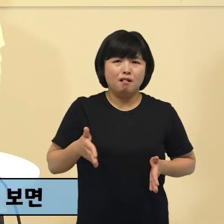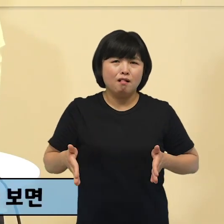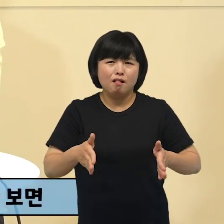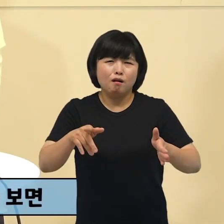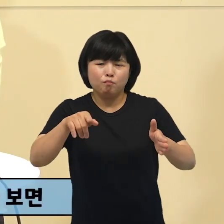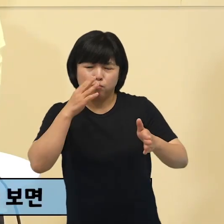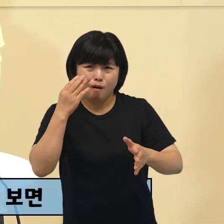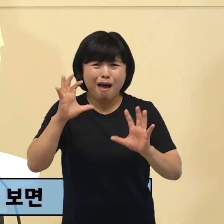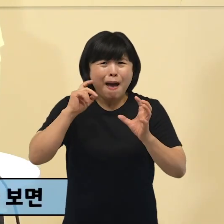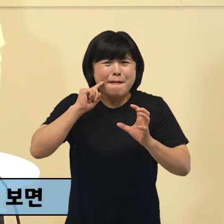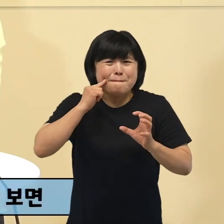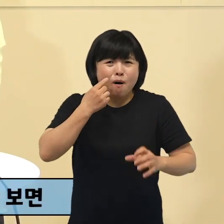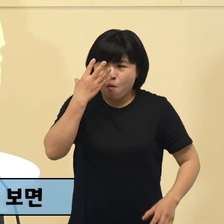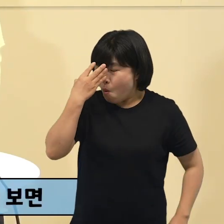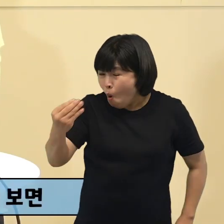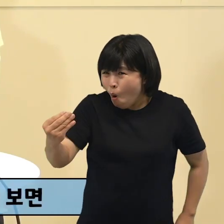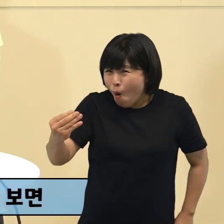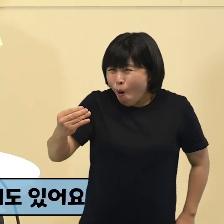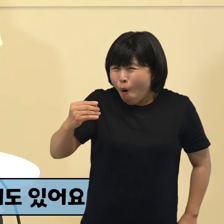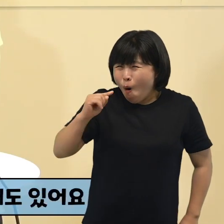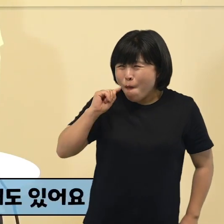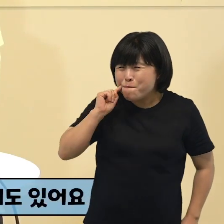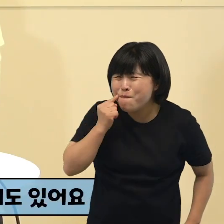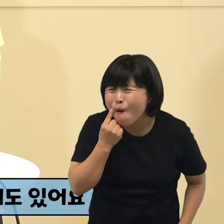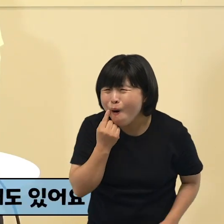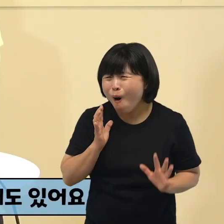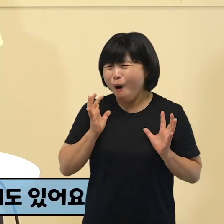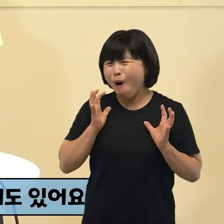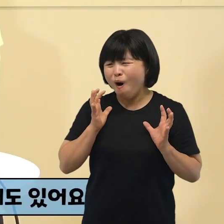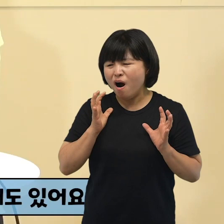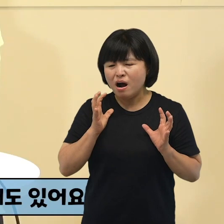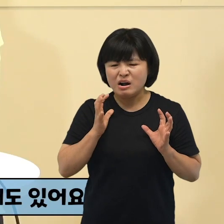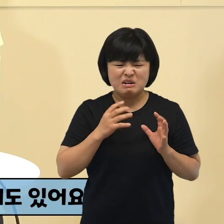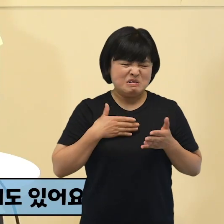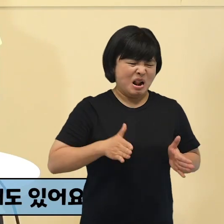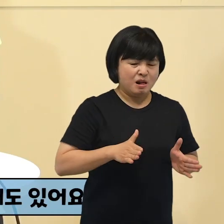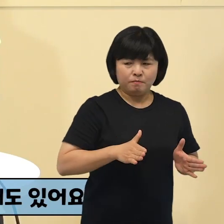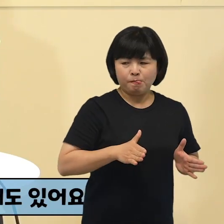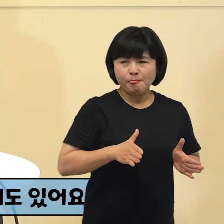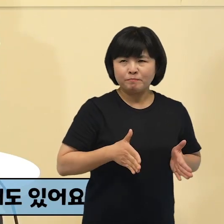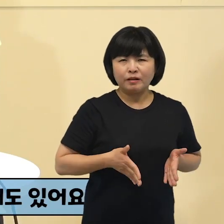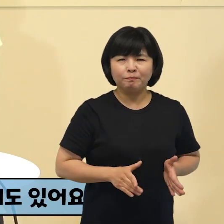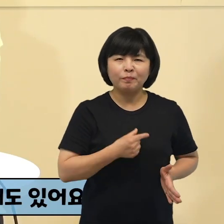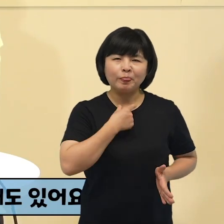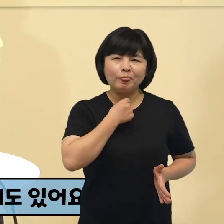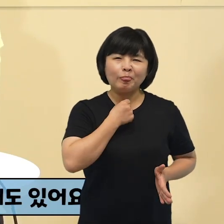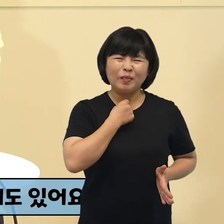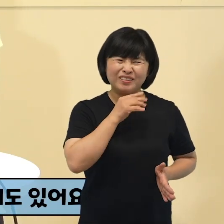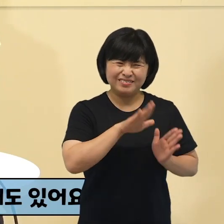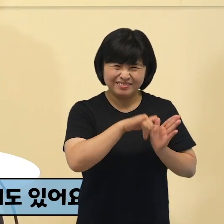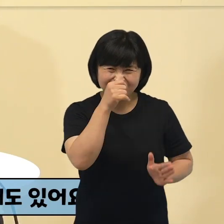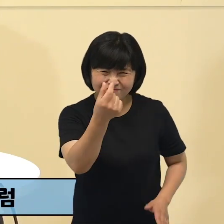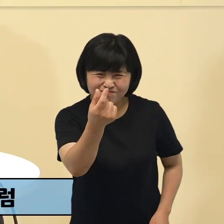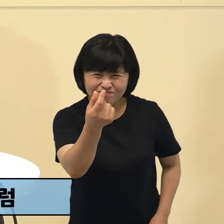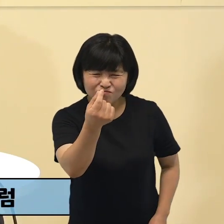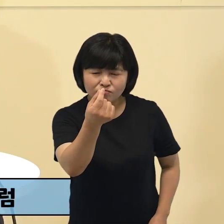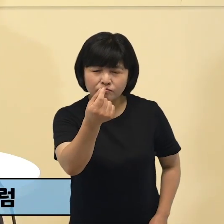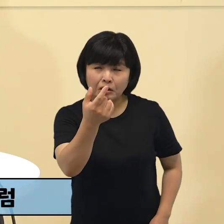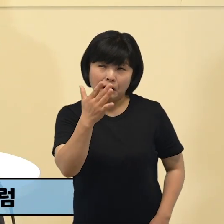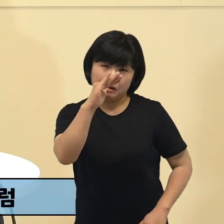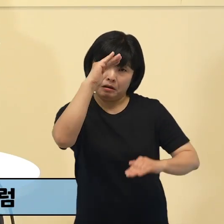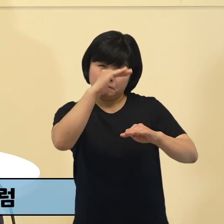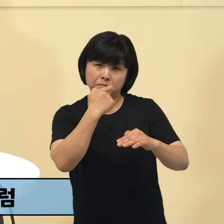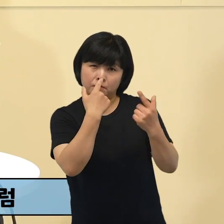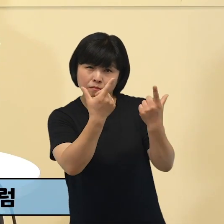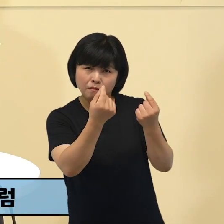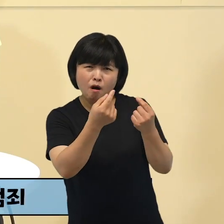길에서 가고 있는 예쁜 아기들을 보면 너무너무 이쁘고 맞아. 약간 신념이 흔들리려고 할 때도 있어요. 근데